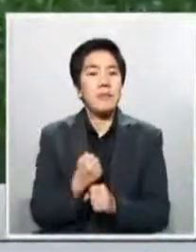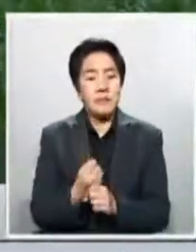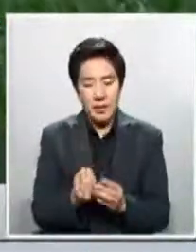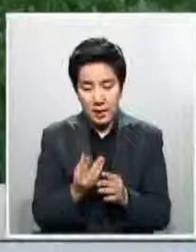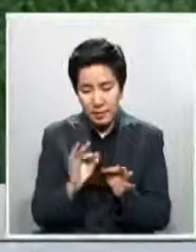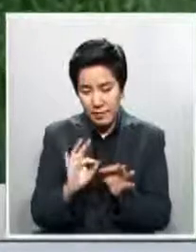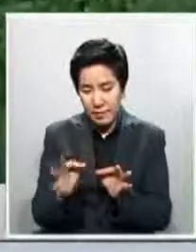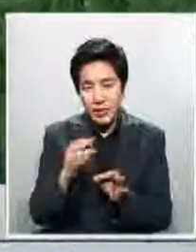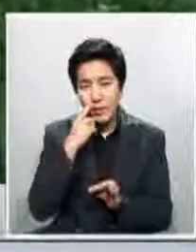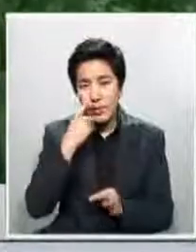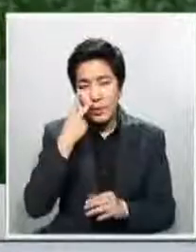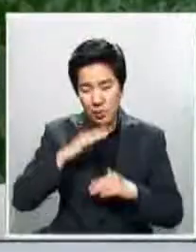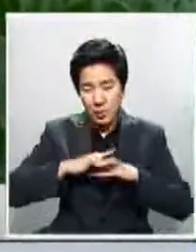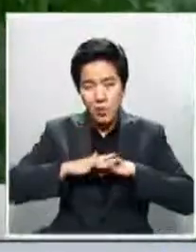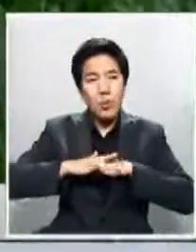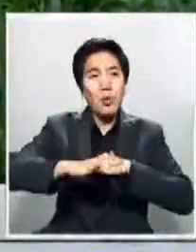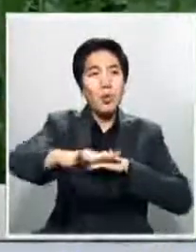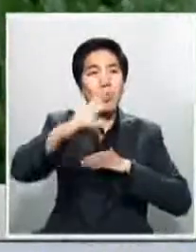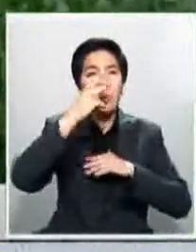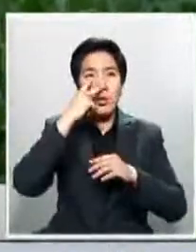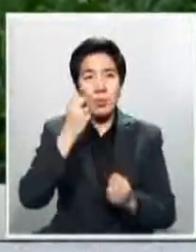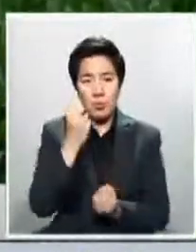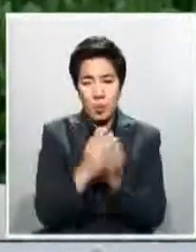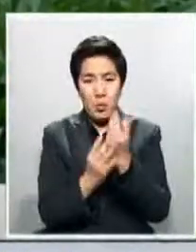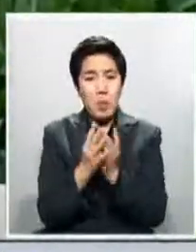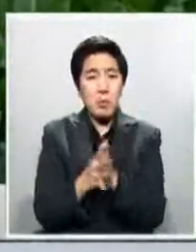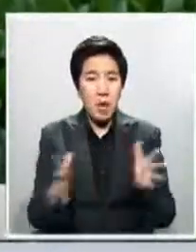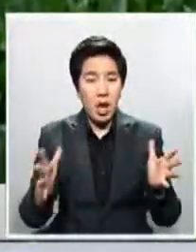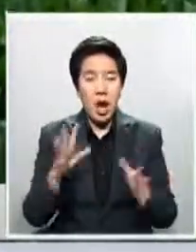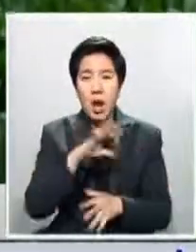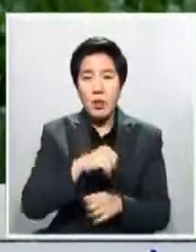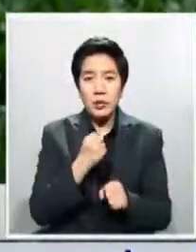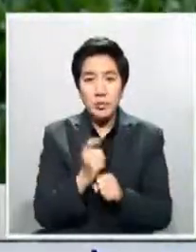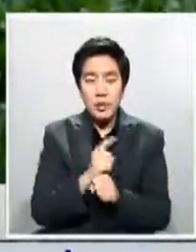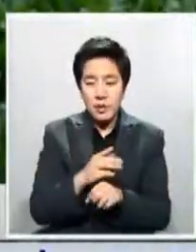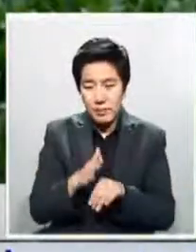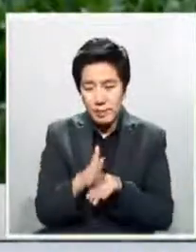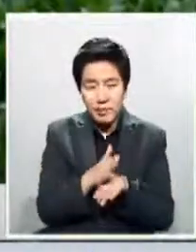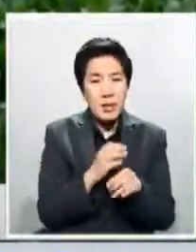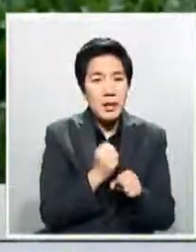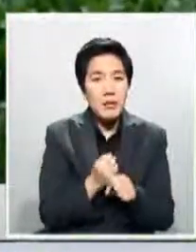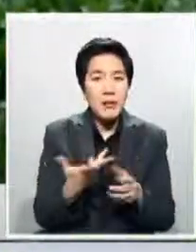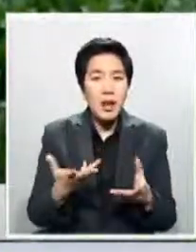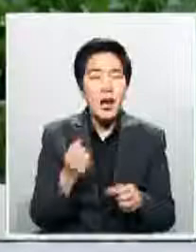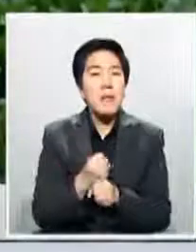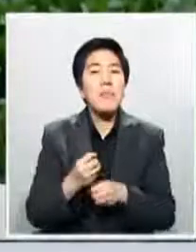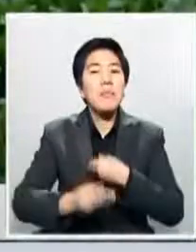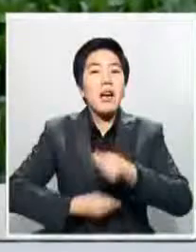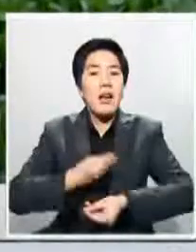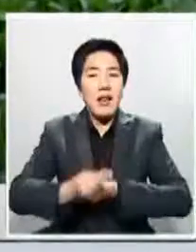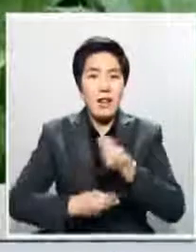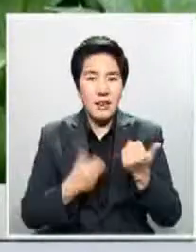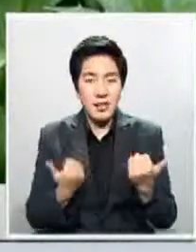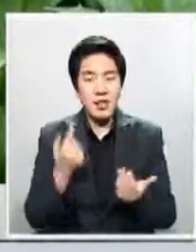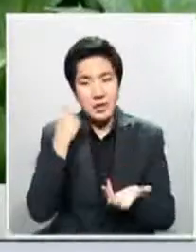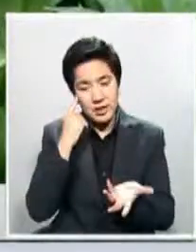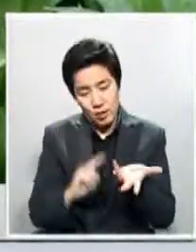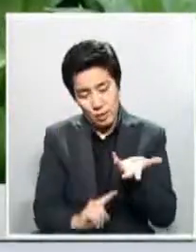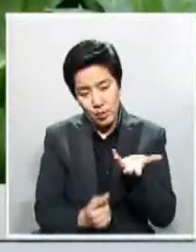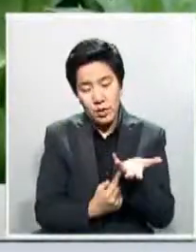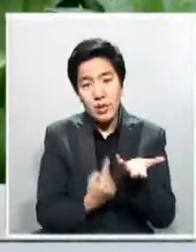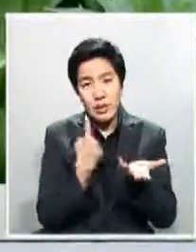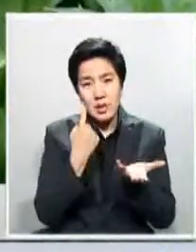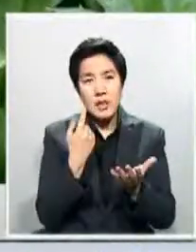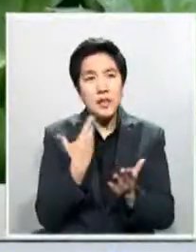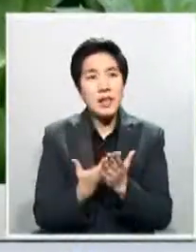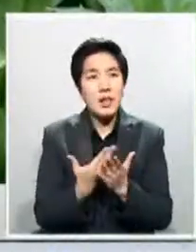โอ้ยสุดลูกหูลูกตาเลยปลูกเยอะแยะขนาดนี้พี่จะไปใส่ลาบอะไรกี่จานมันก็จะหมดเนี่ย ทำขายครับ โอ ้กิโลเท่าไหร่พี่ตอนนี ้ประม